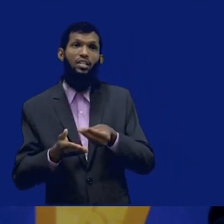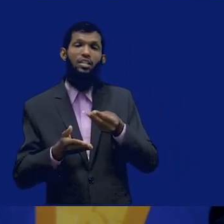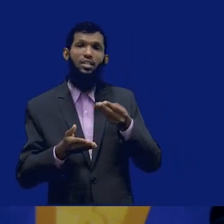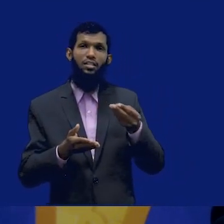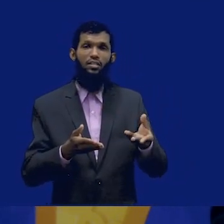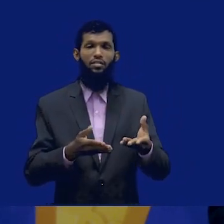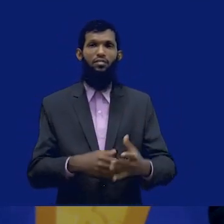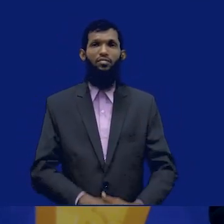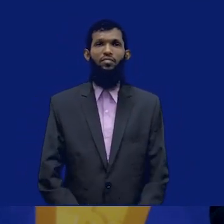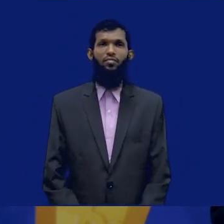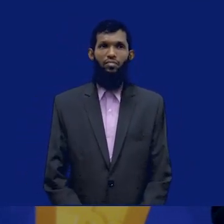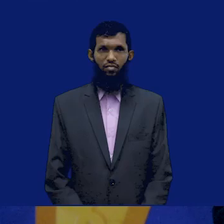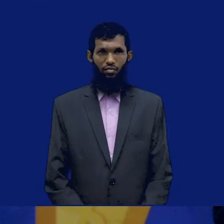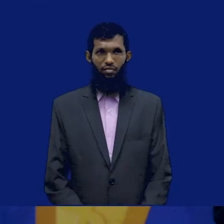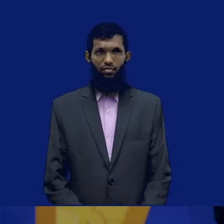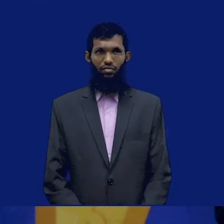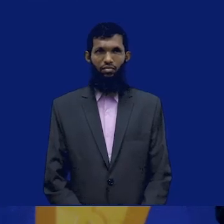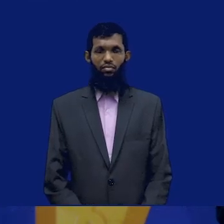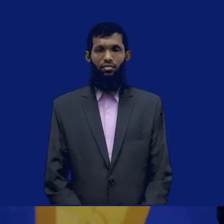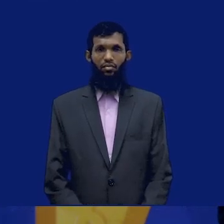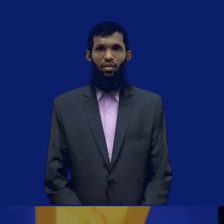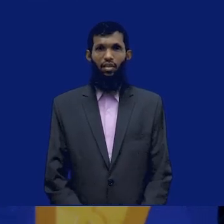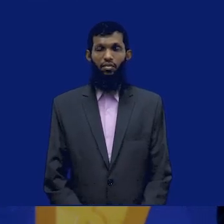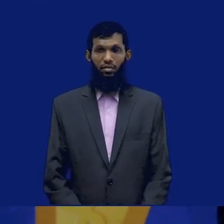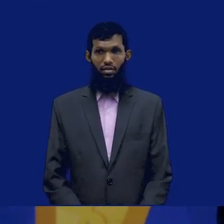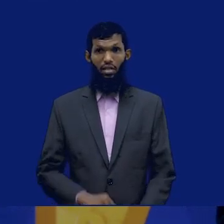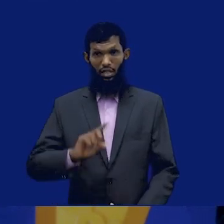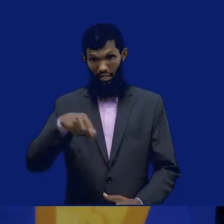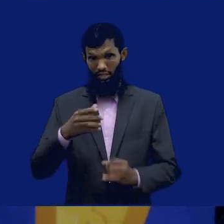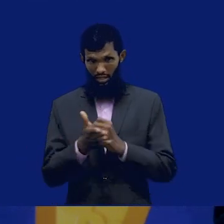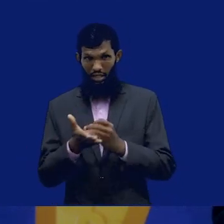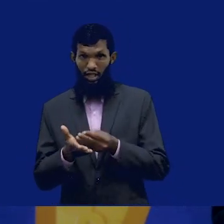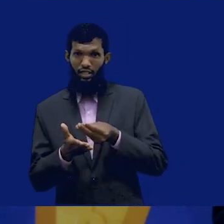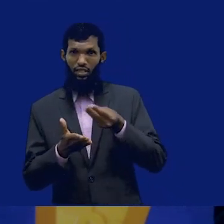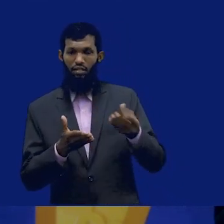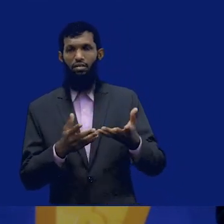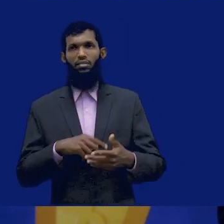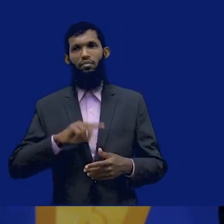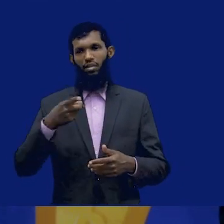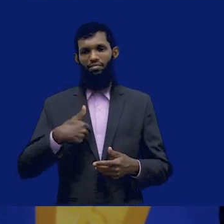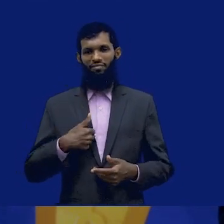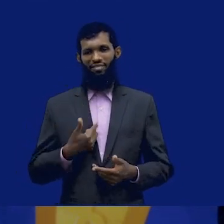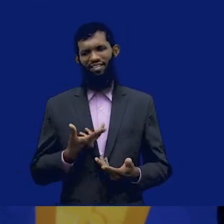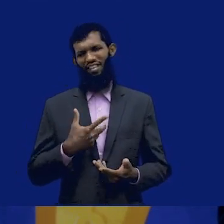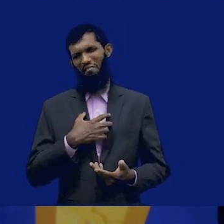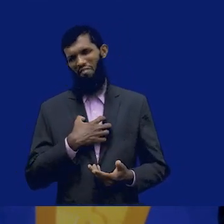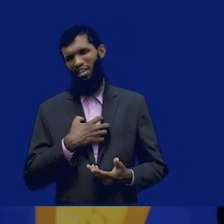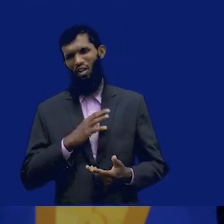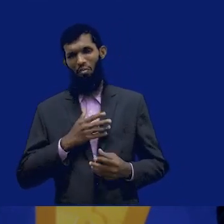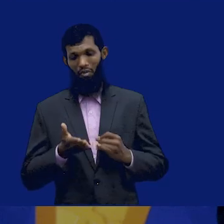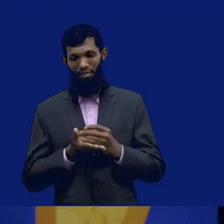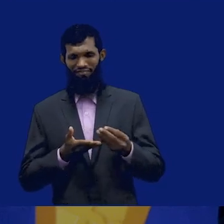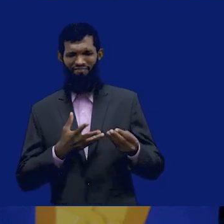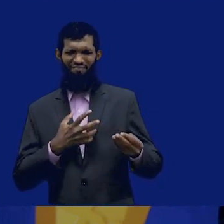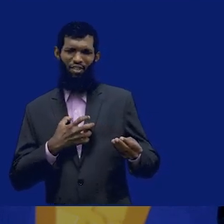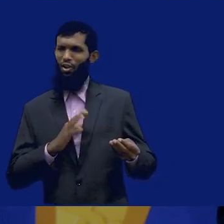subhanahu wa ta'ala. ثُمَّ لَا يُتْبِعُونَ مَا أَنْفَقُوا مَنًّا وَلَا أَذًى. So, and then they do not fret over what they have